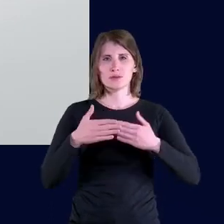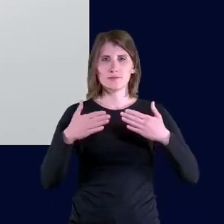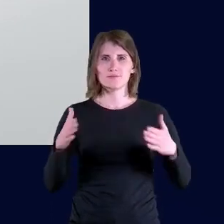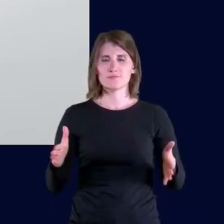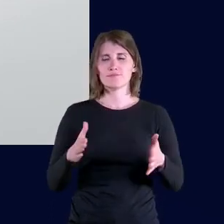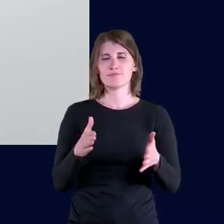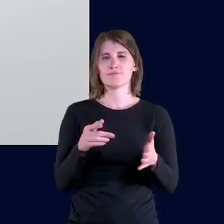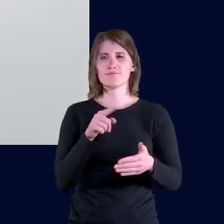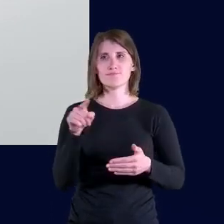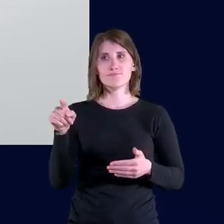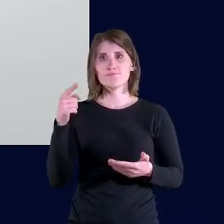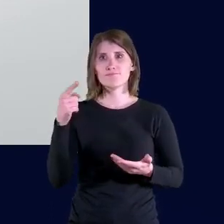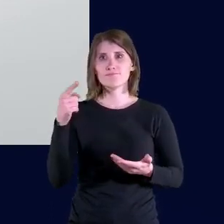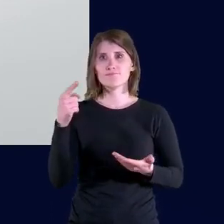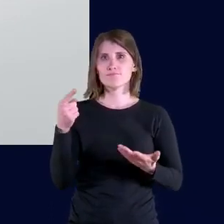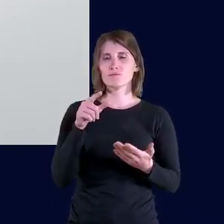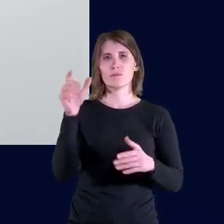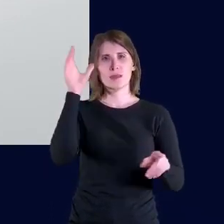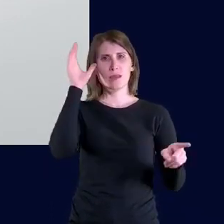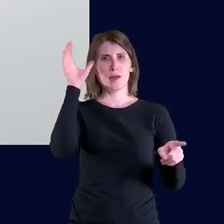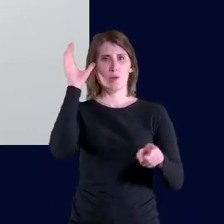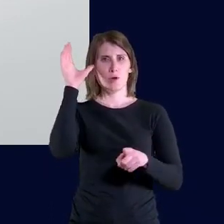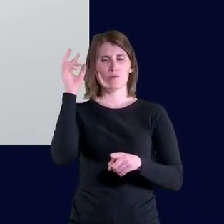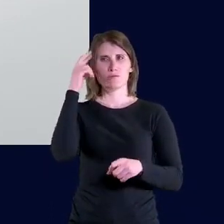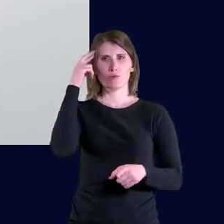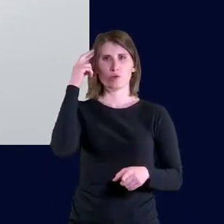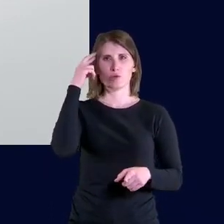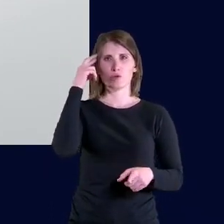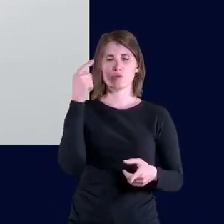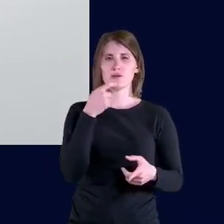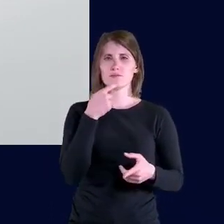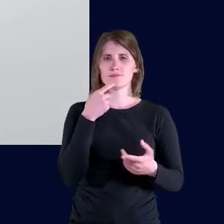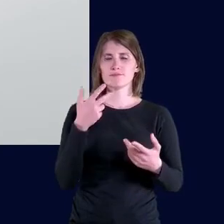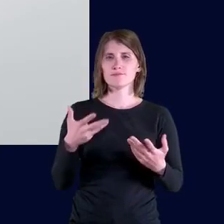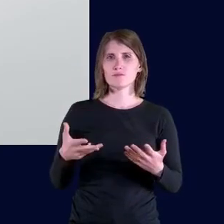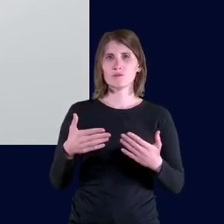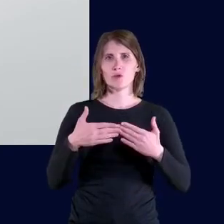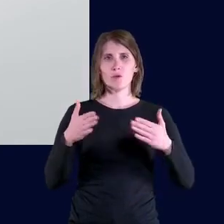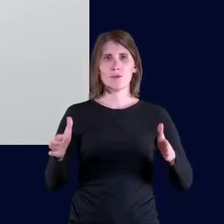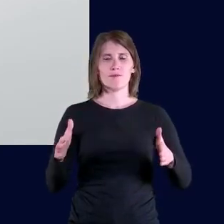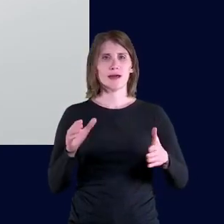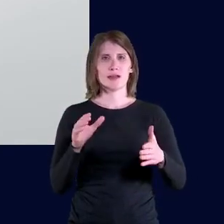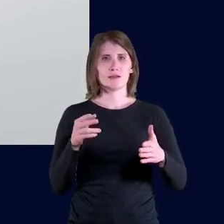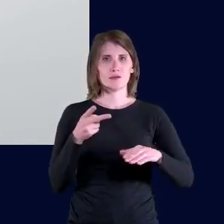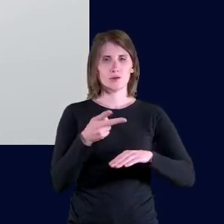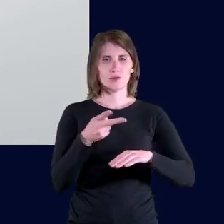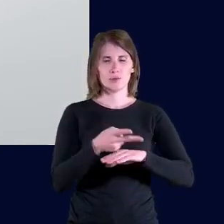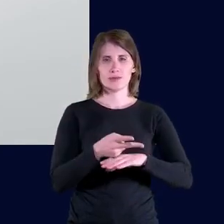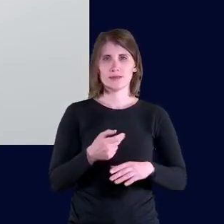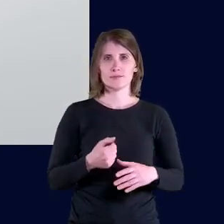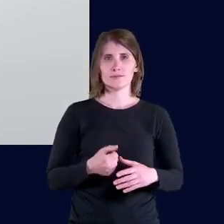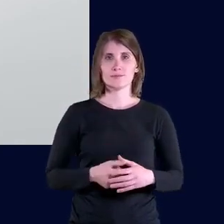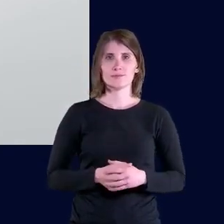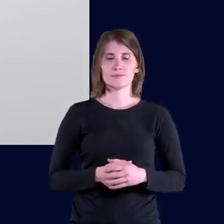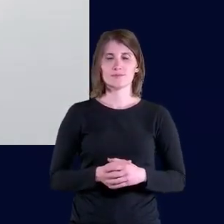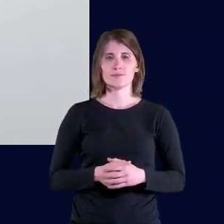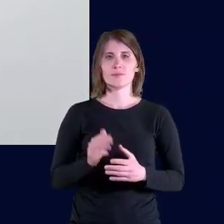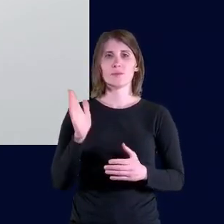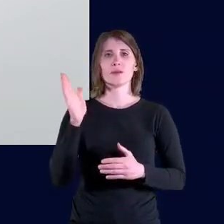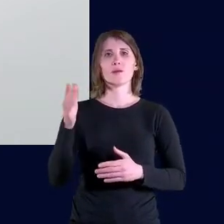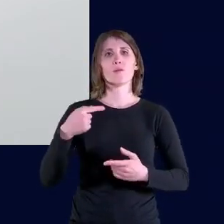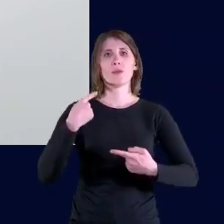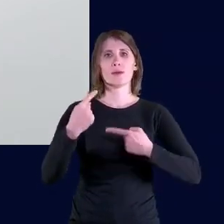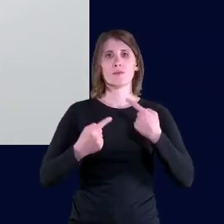jak naukowcy w ogóle rozumieją znają pojęcia otwartych albo potem przyjdę